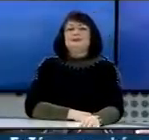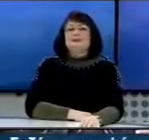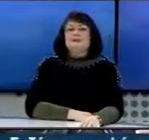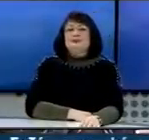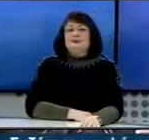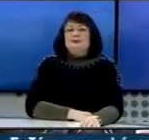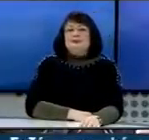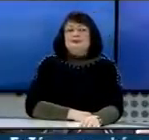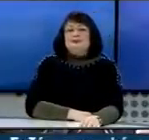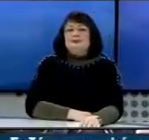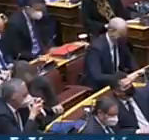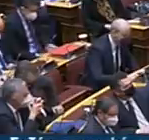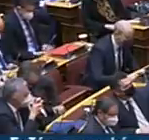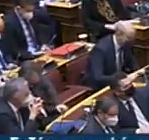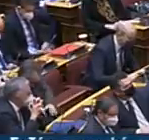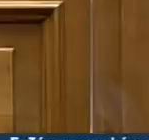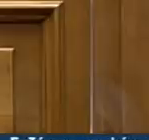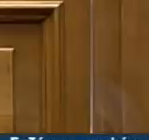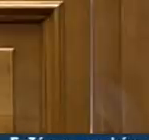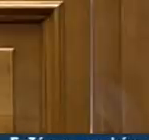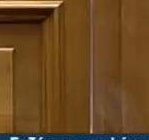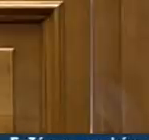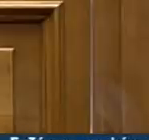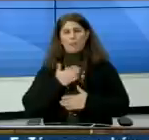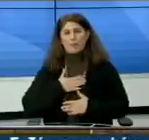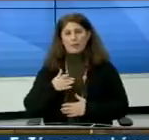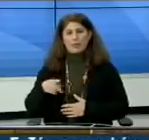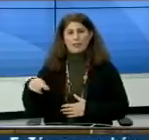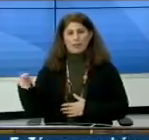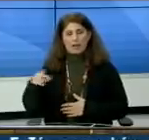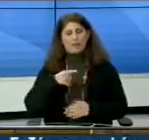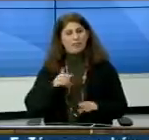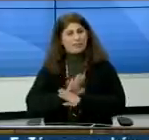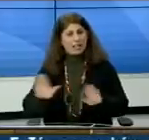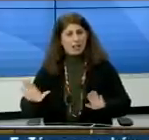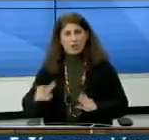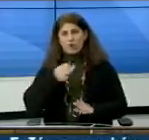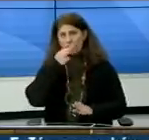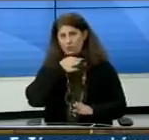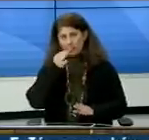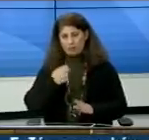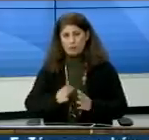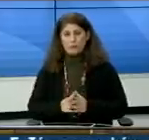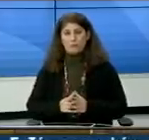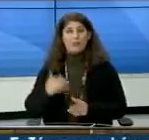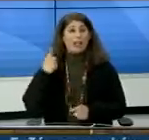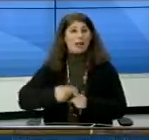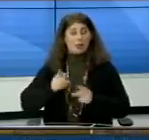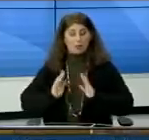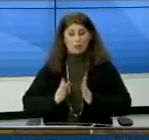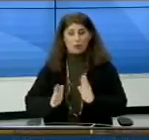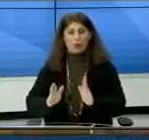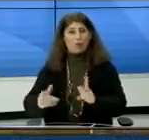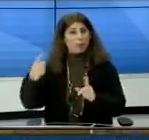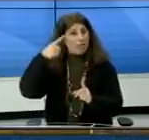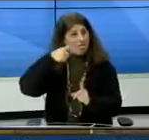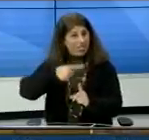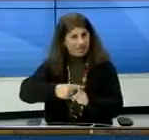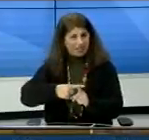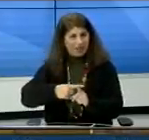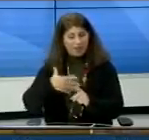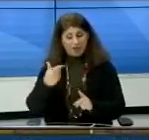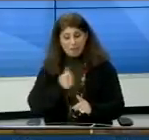Αγαπητοί συνάδελφοι, κλείνω με το εξής σχόλιο. Η χώρα προχωρά με αισιοδοξία και